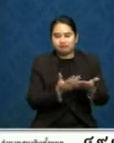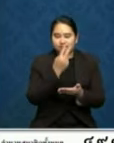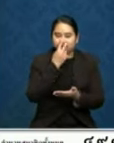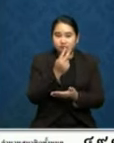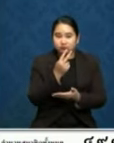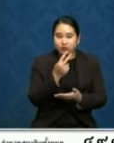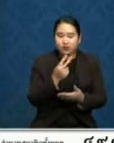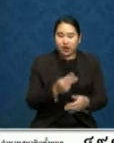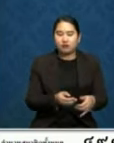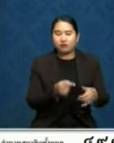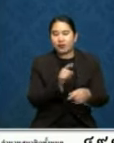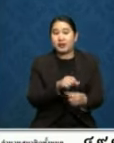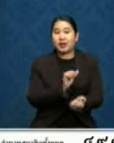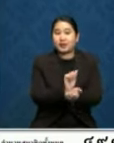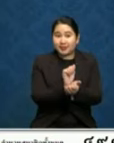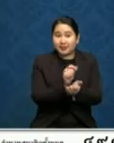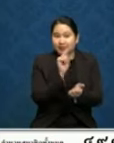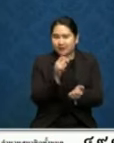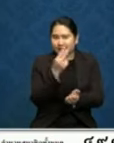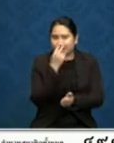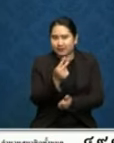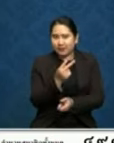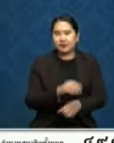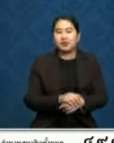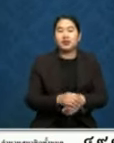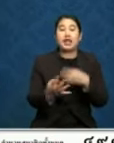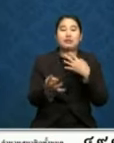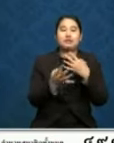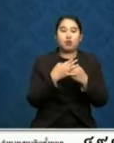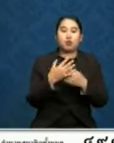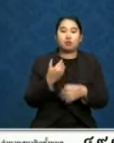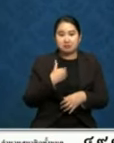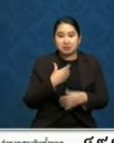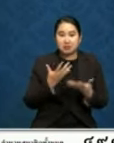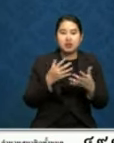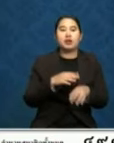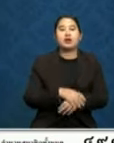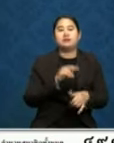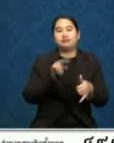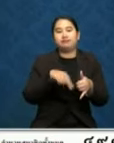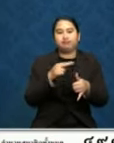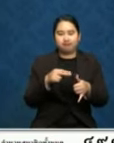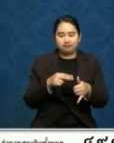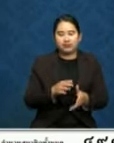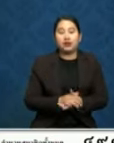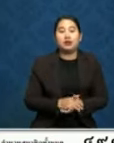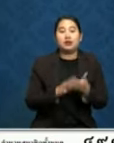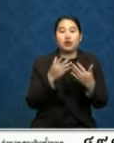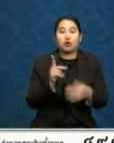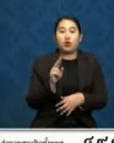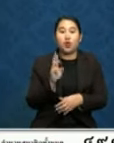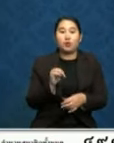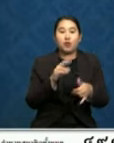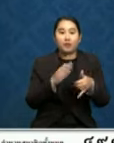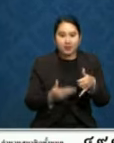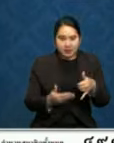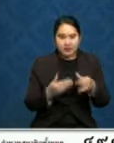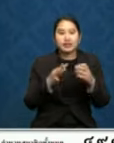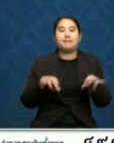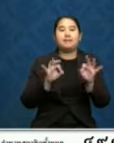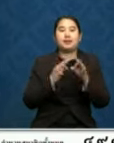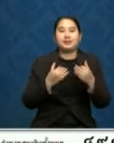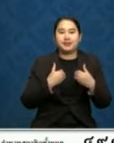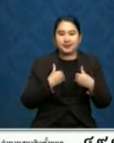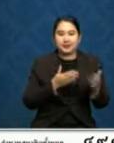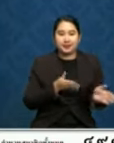ว่าผู้ต้องหาหรือคนนี้เนี่ยควรจะถูกจำคุกไหมนะครับดังนั้นเนี่ยกรมความพิพากษาก็เป็นหน่วยงานที่สำคัญนะครับ